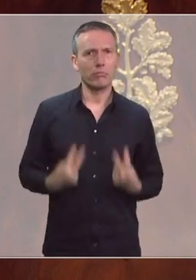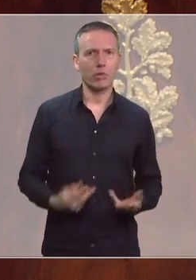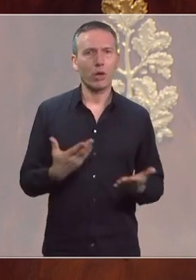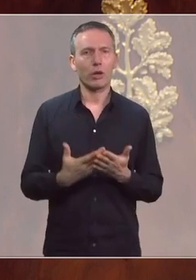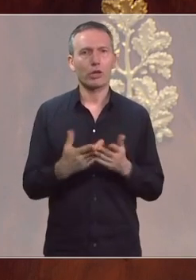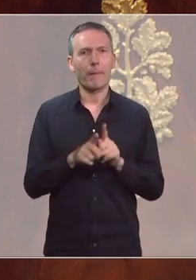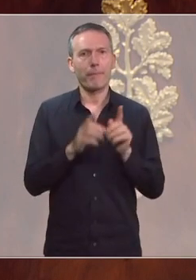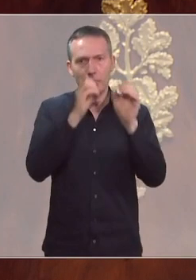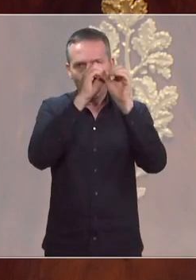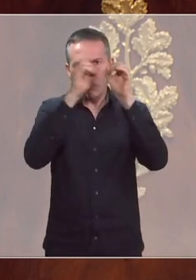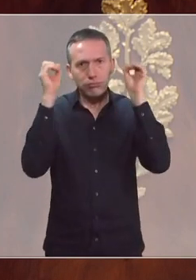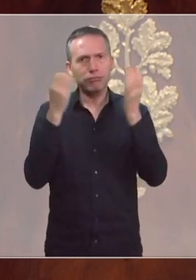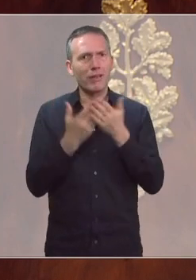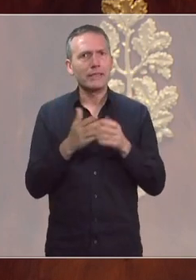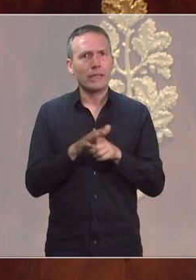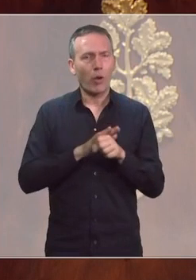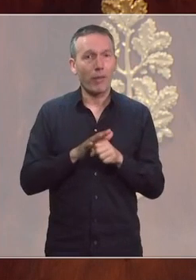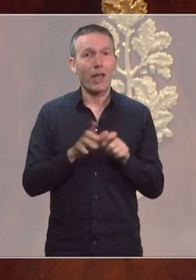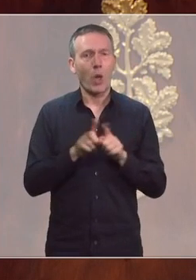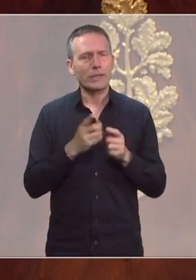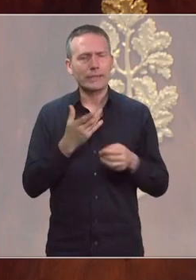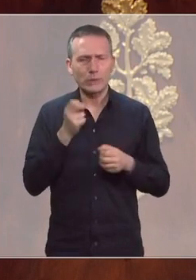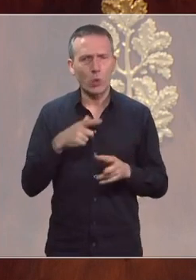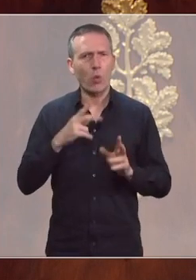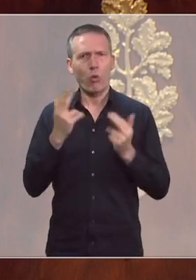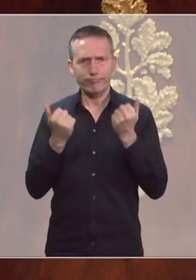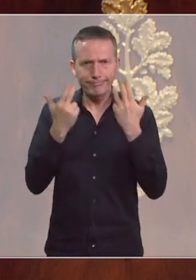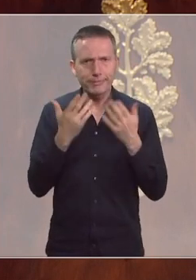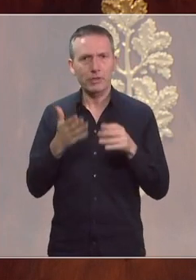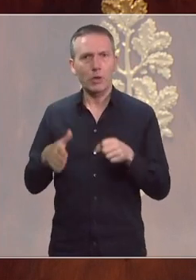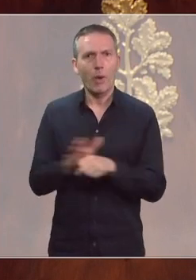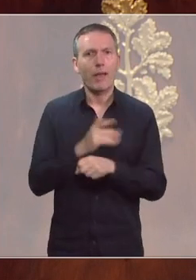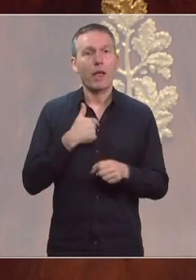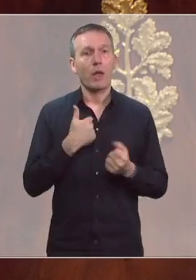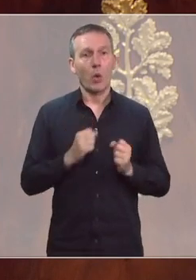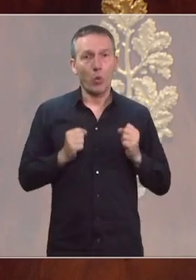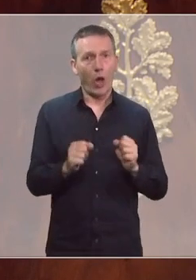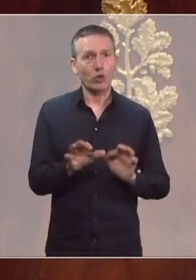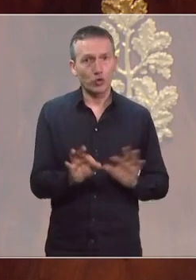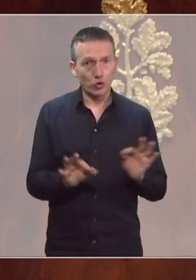ignorance, l'assurance de notre résilience, le courage de nos choix pour